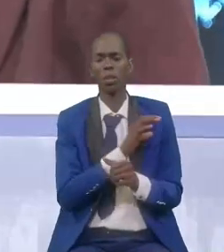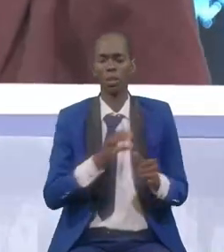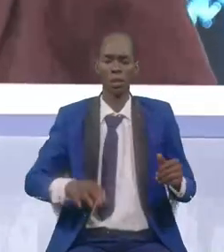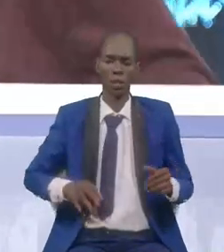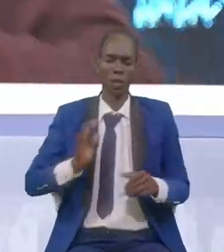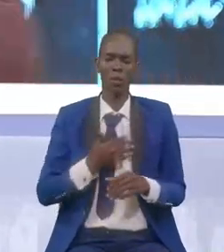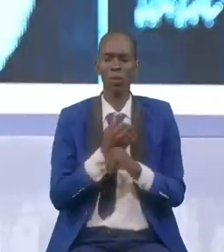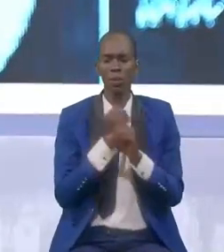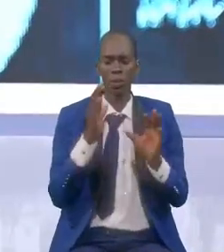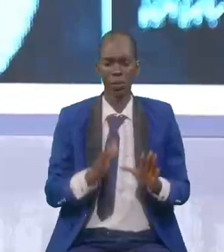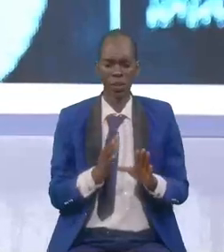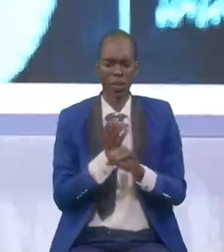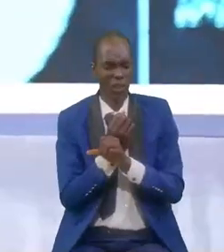Sauve-les.